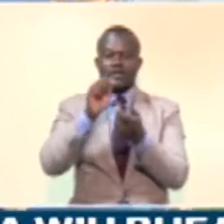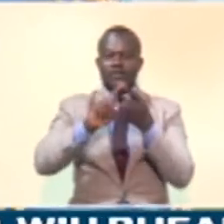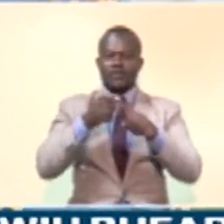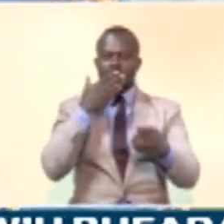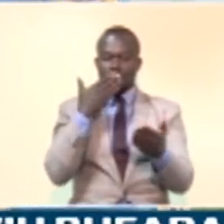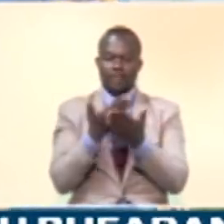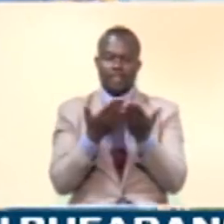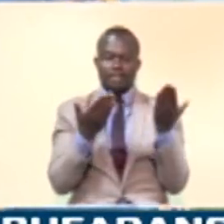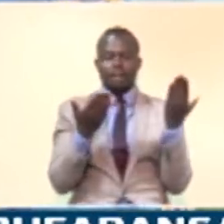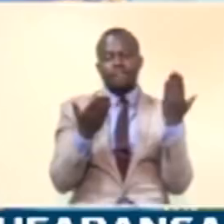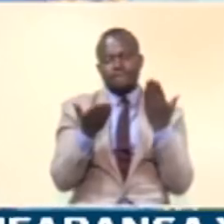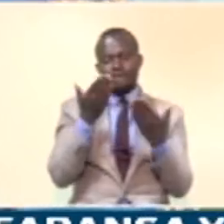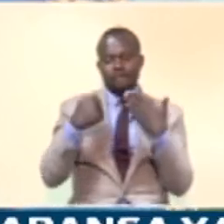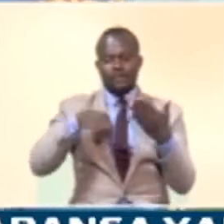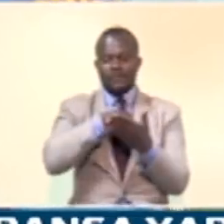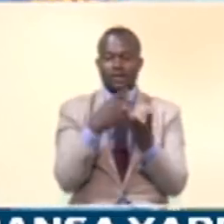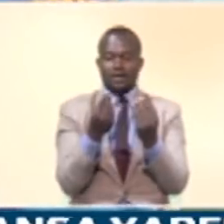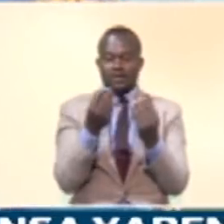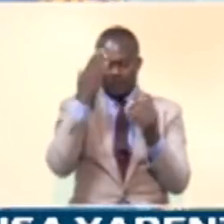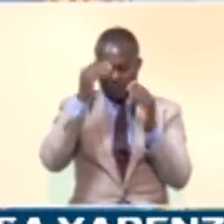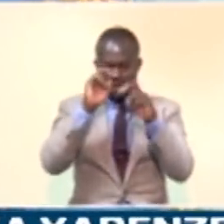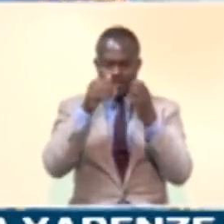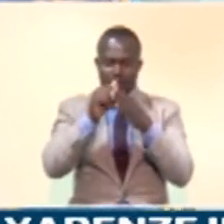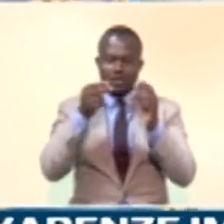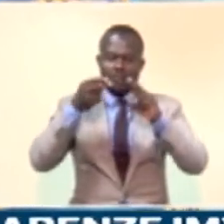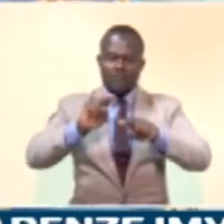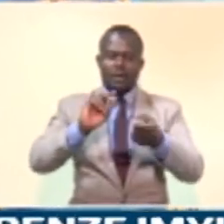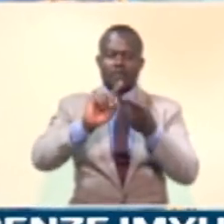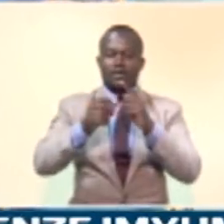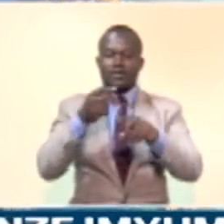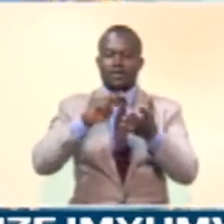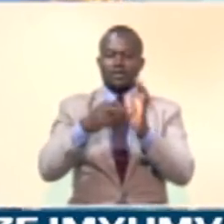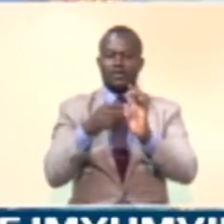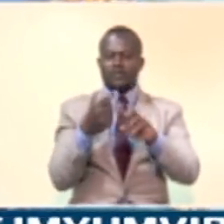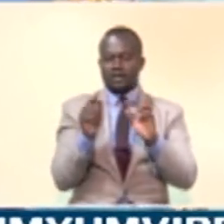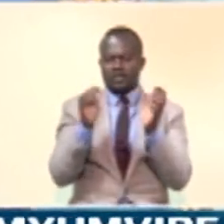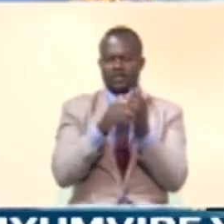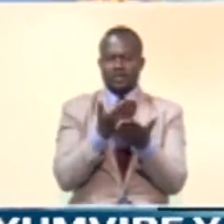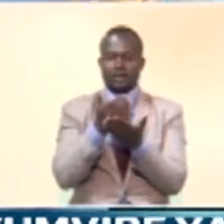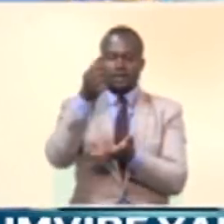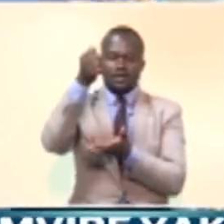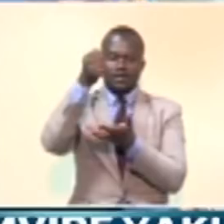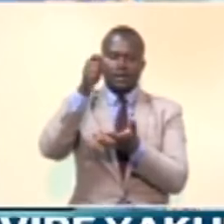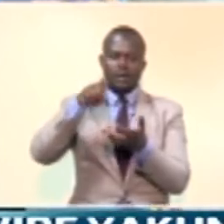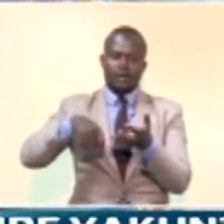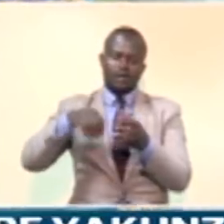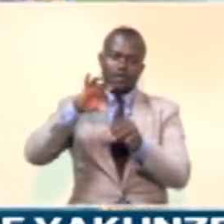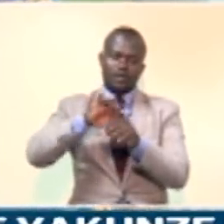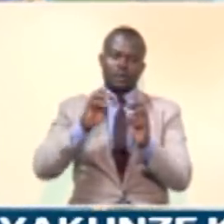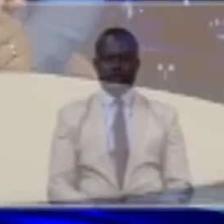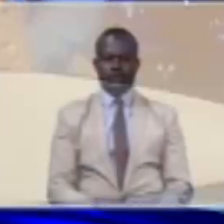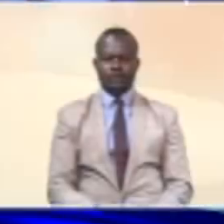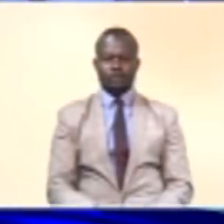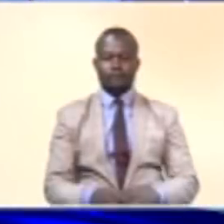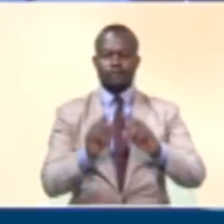bwiza kugira ngo biroroha kugira ngo habeho n'imishinga itandukanye ariko isaba ingengo y'imari igomba gutorwa n'Inteko Zishinga